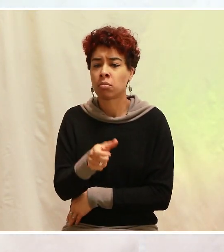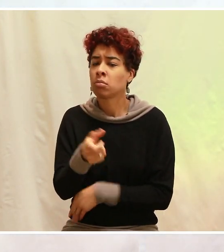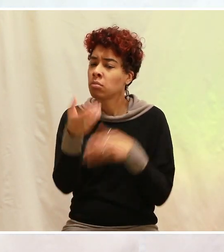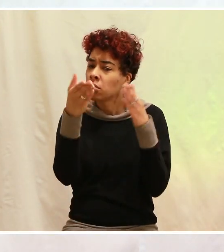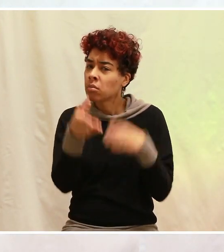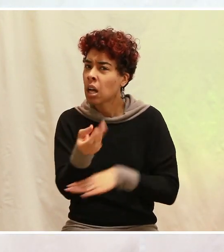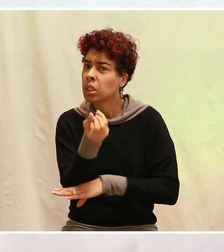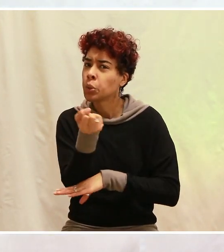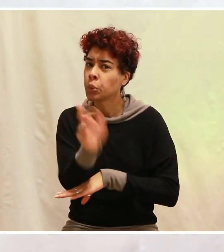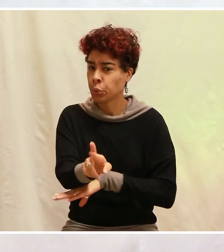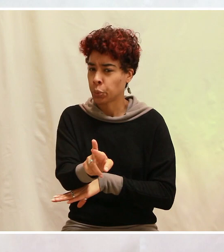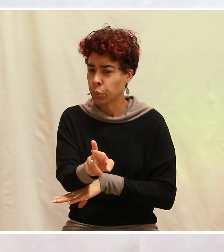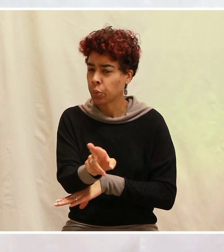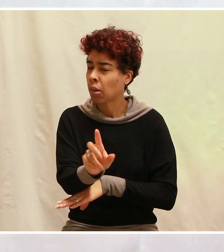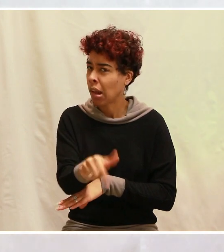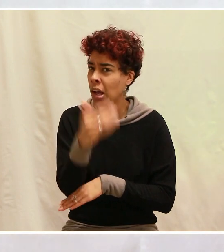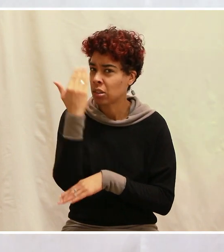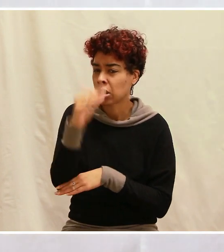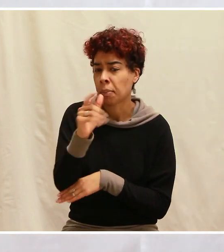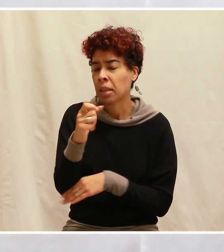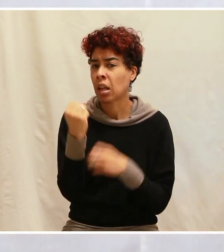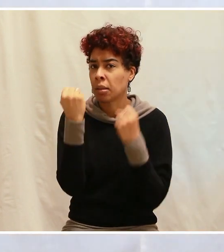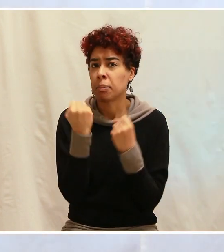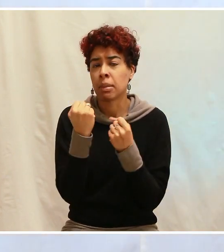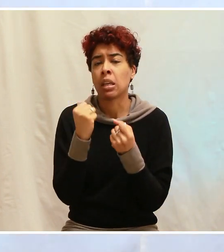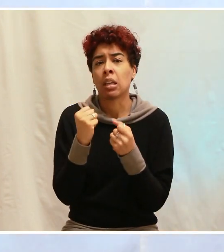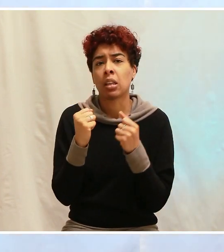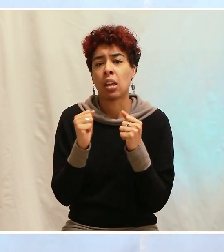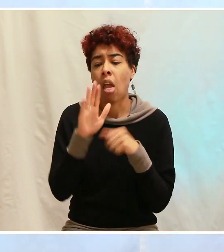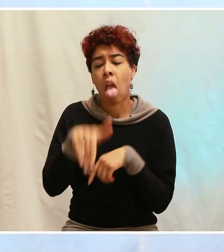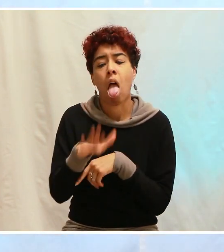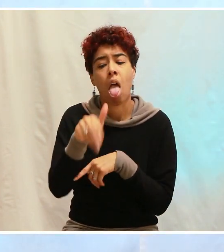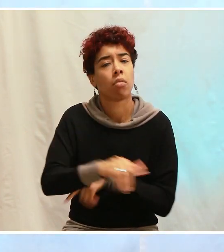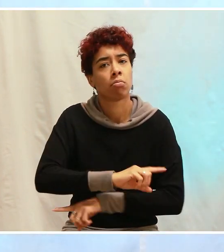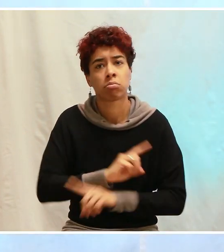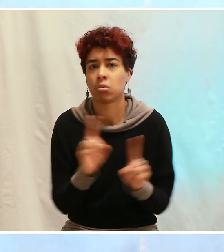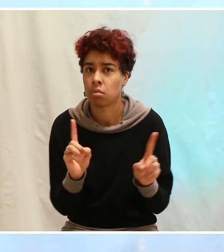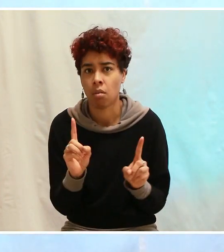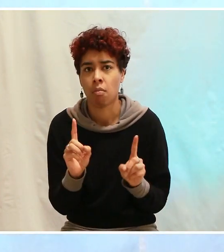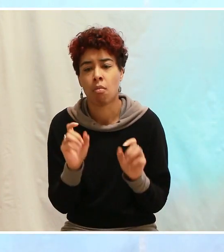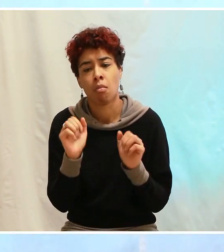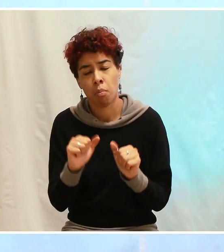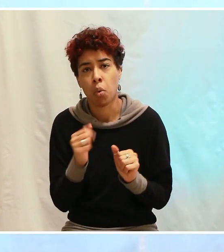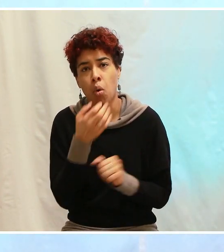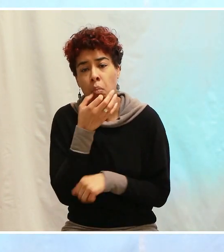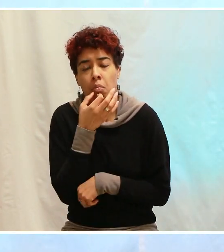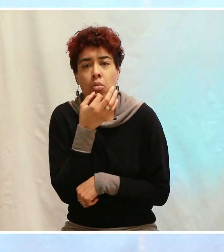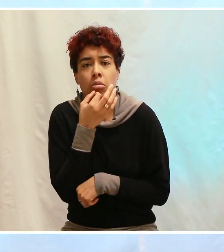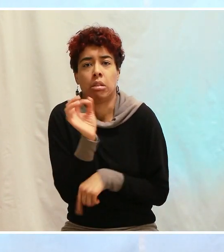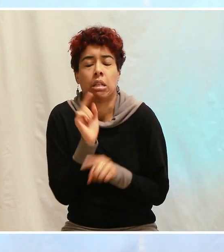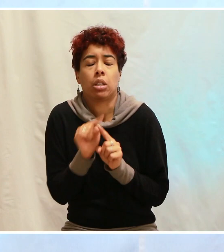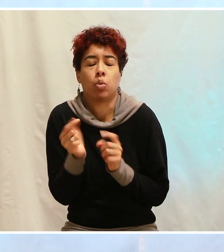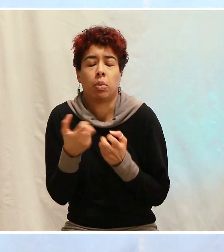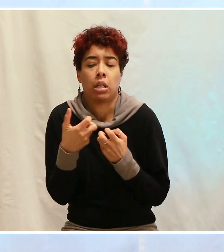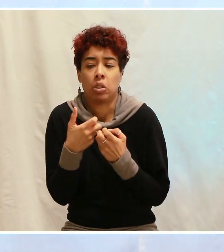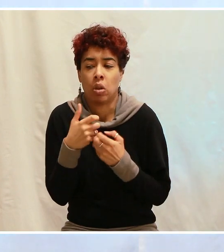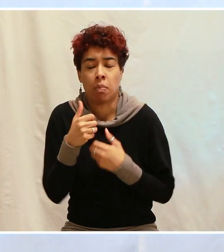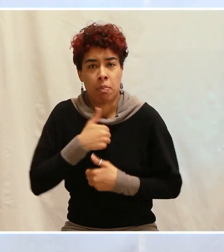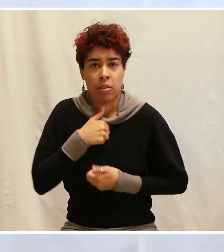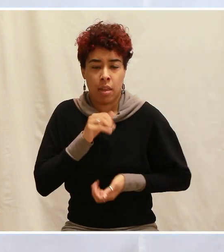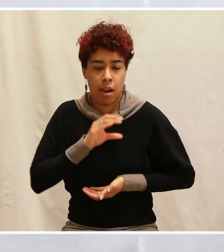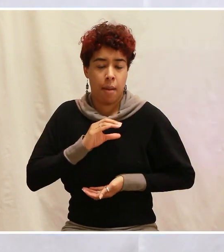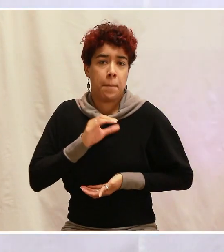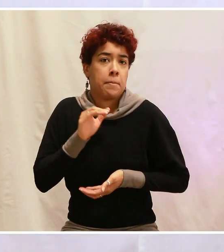sûr. D'avoir quelqu'un qui ne bouge pas dans le temps. Quelqu'un en qui on peut peut-être déposer quelque chose de